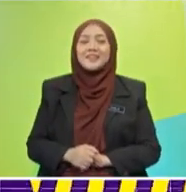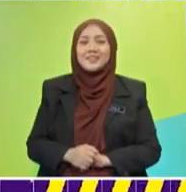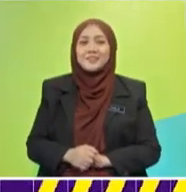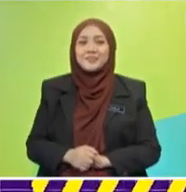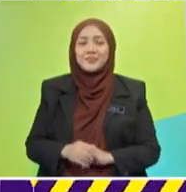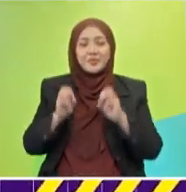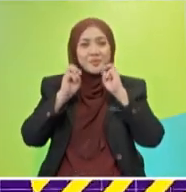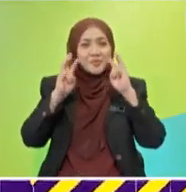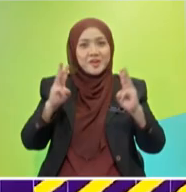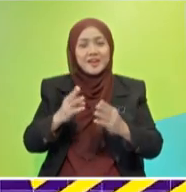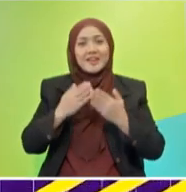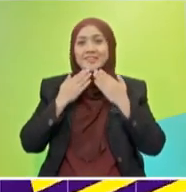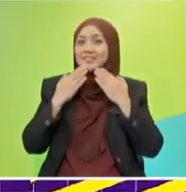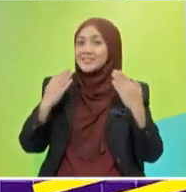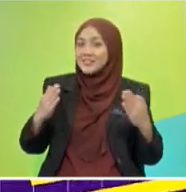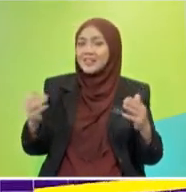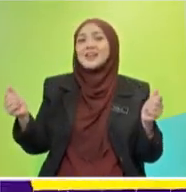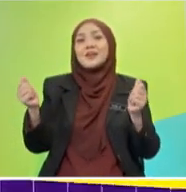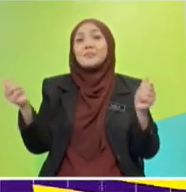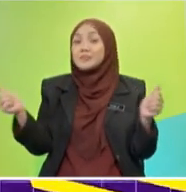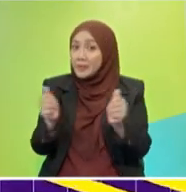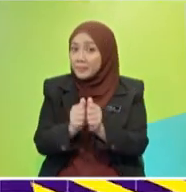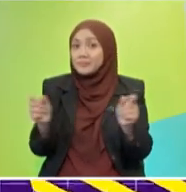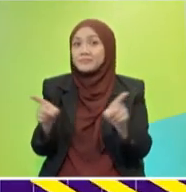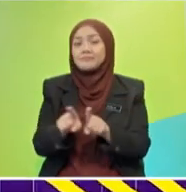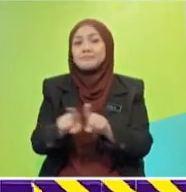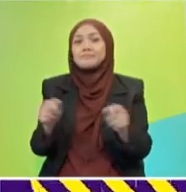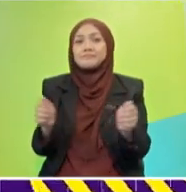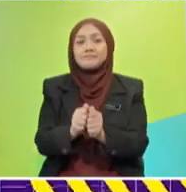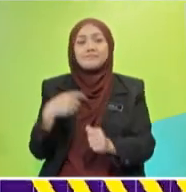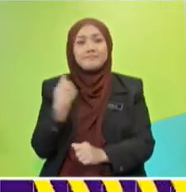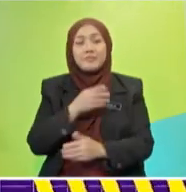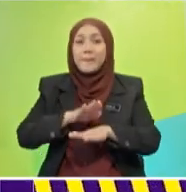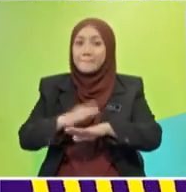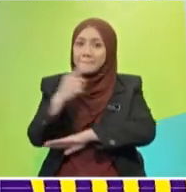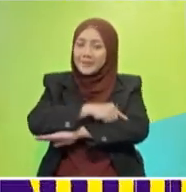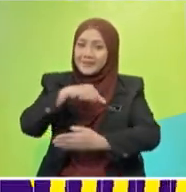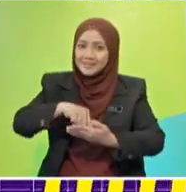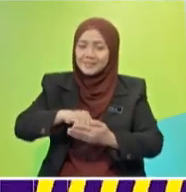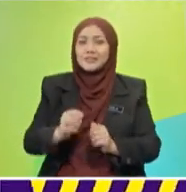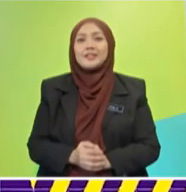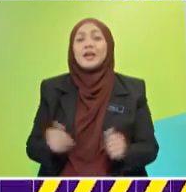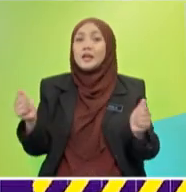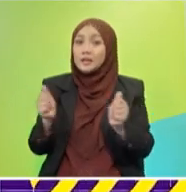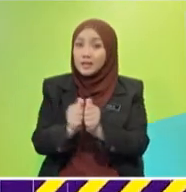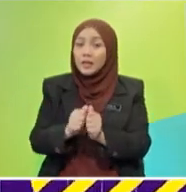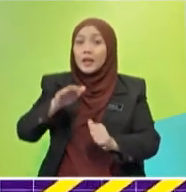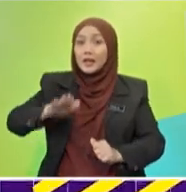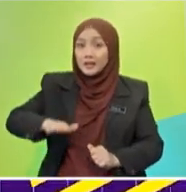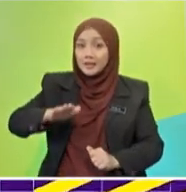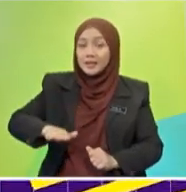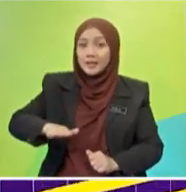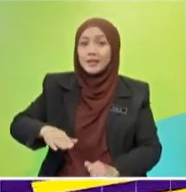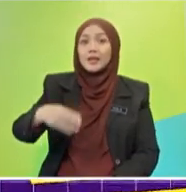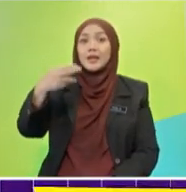Terima kasih bersama kita hari ini kita juga akan bersama dengan adik Muhammad Sami hdv